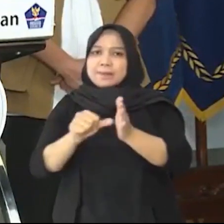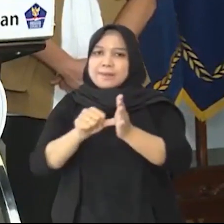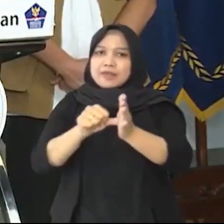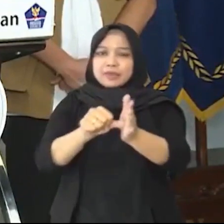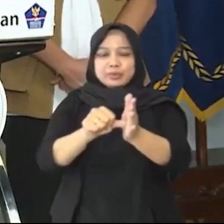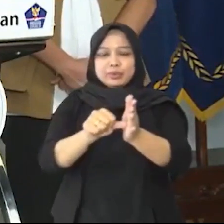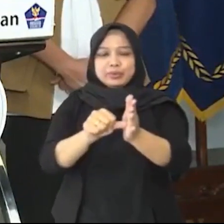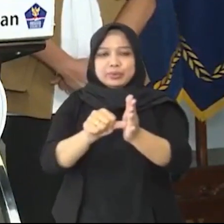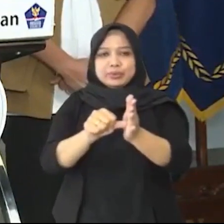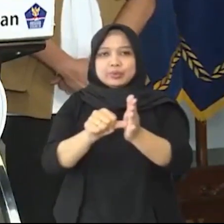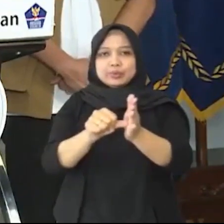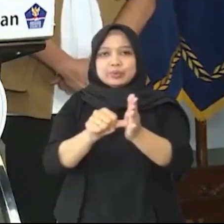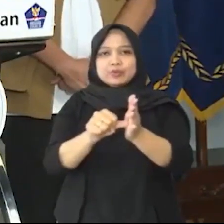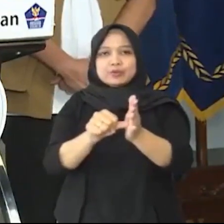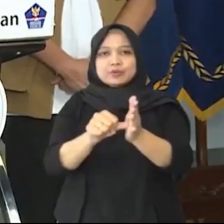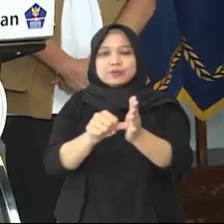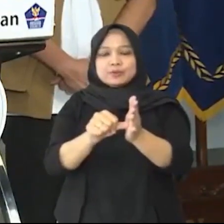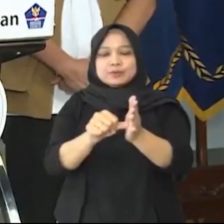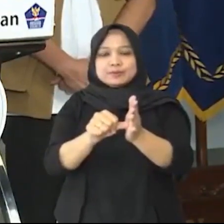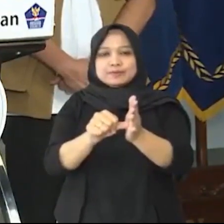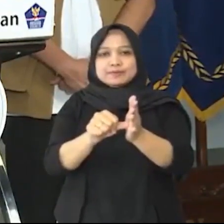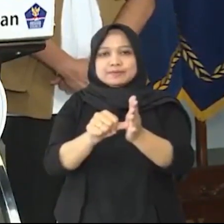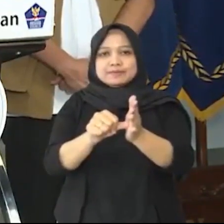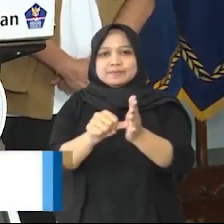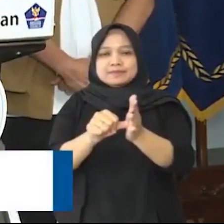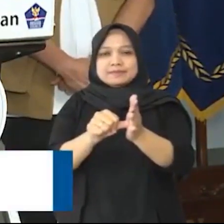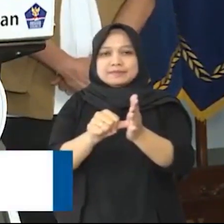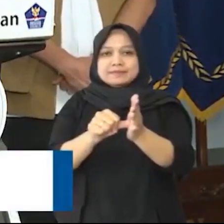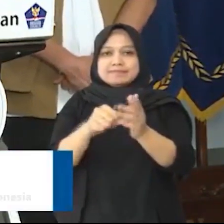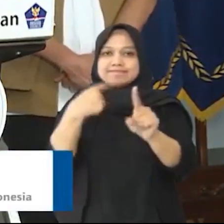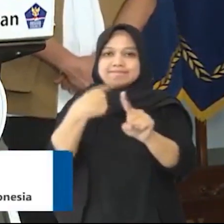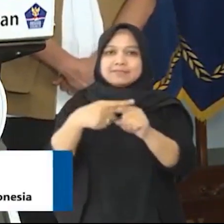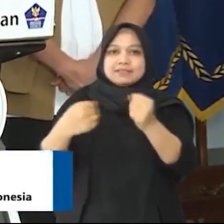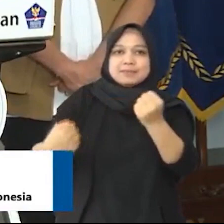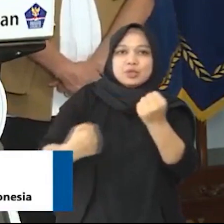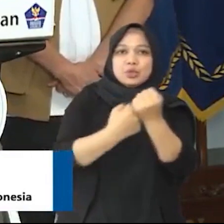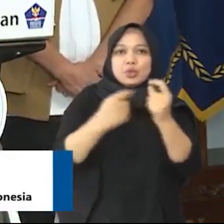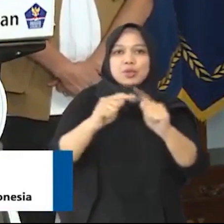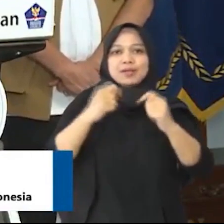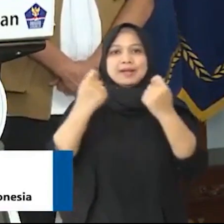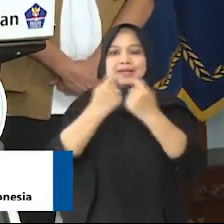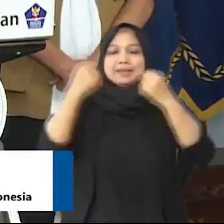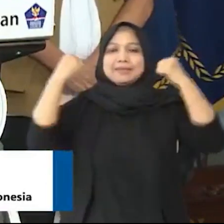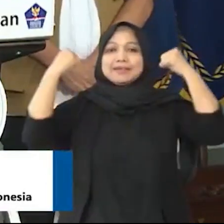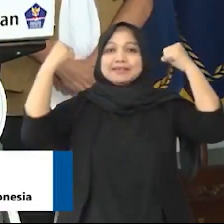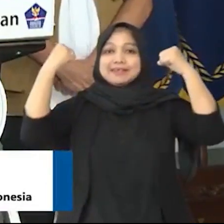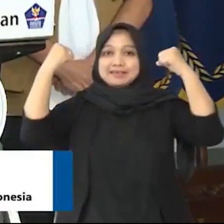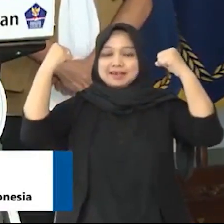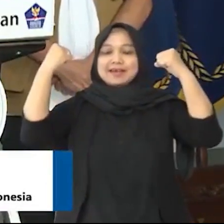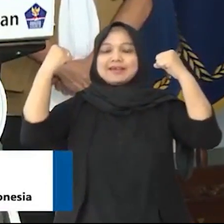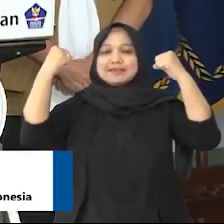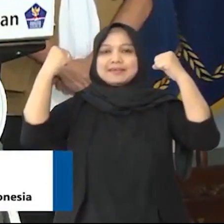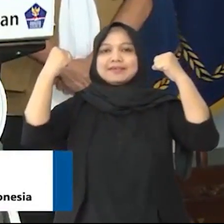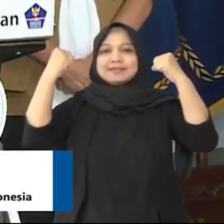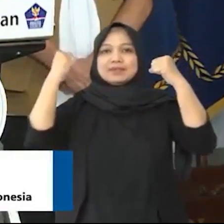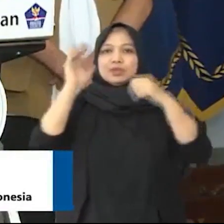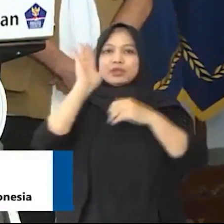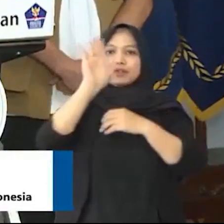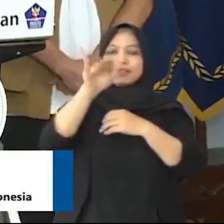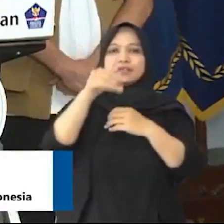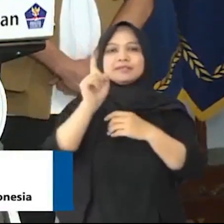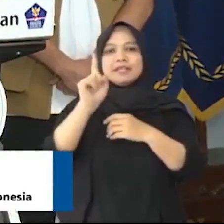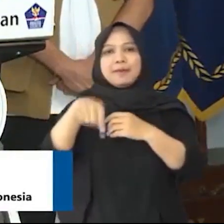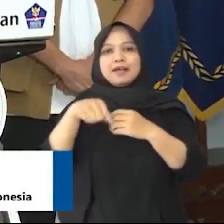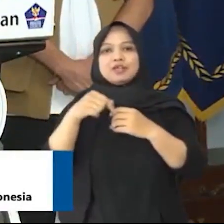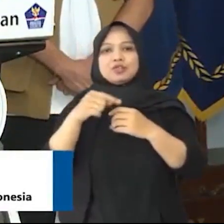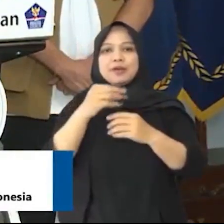atau membantu dan mendukung tenaga medis baik untuk kesejahteraan mereka